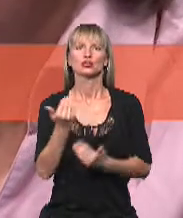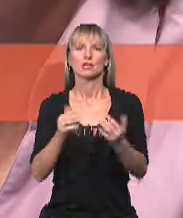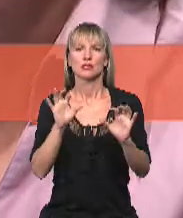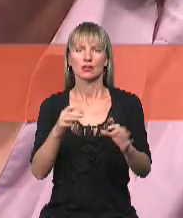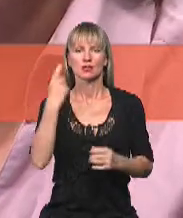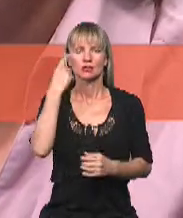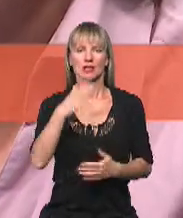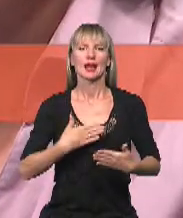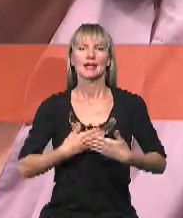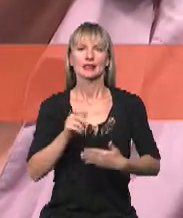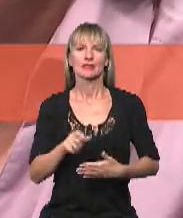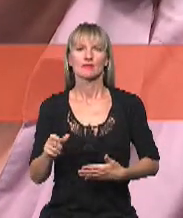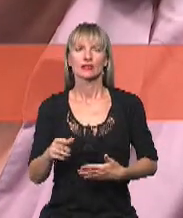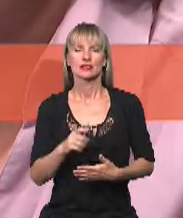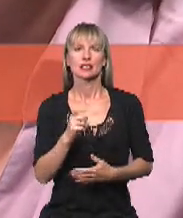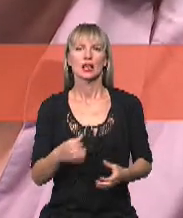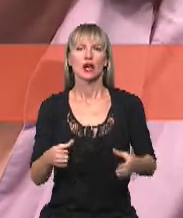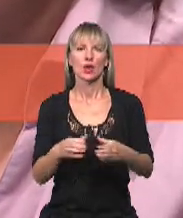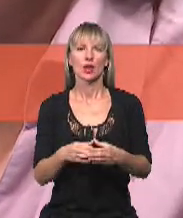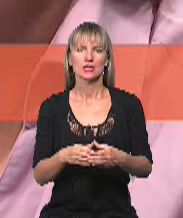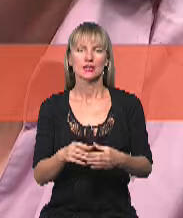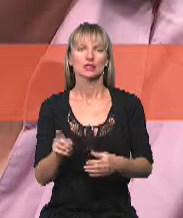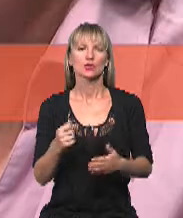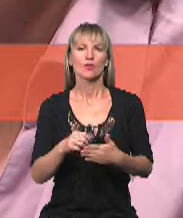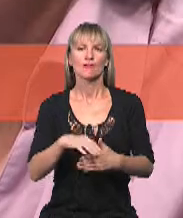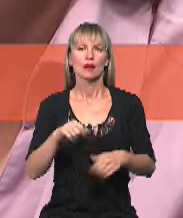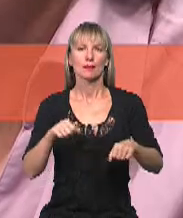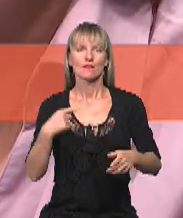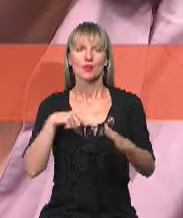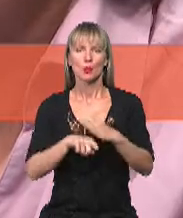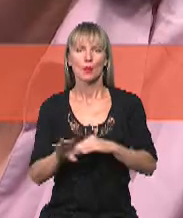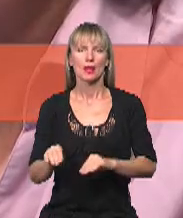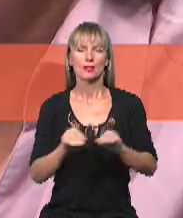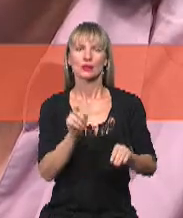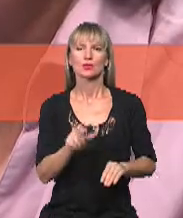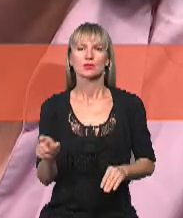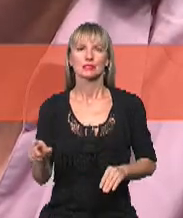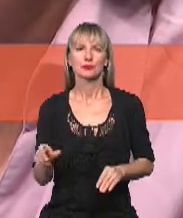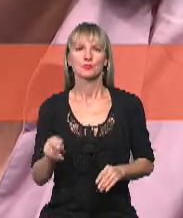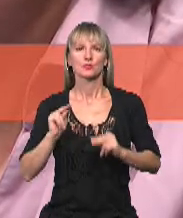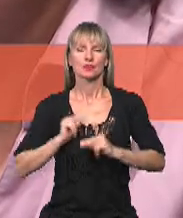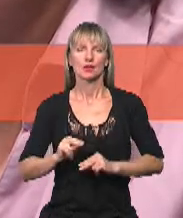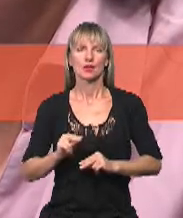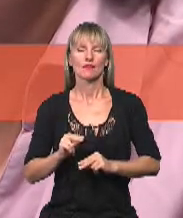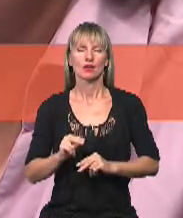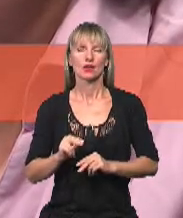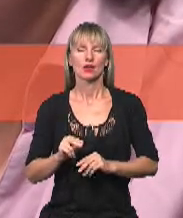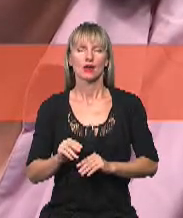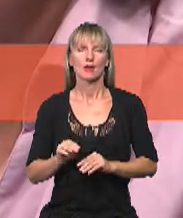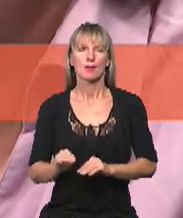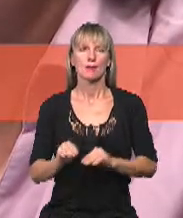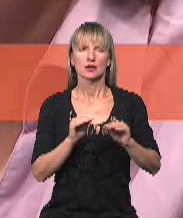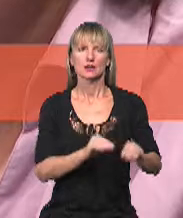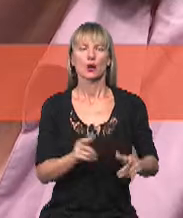ініціатива. Активісти з коаліції щодо виборчих прав внутрішньопереміщених осіб і трудових мігрантів готові до співпраці